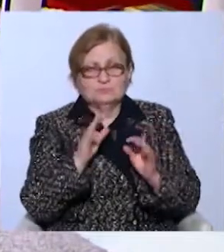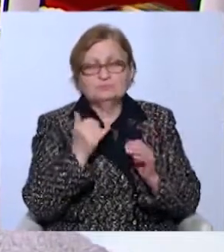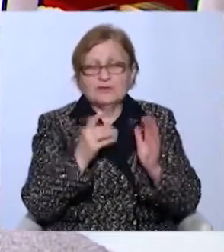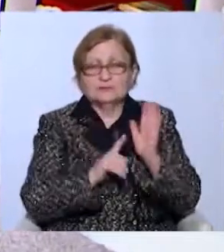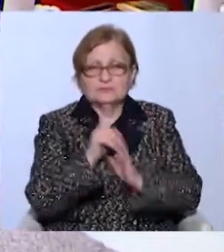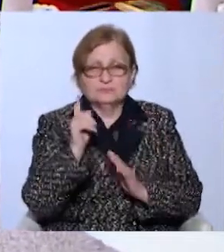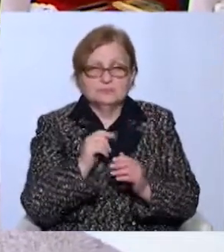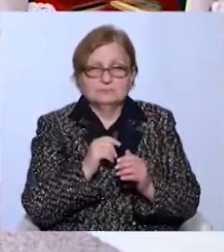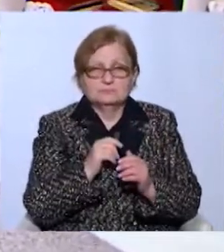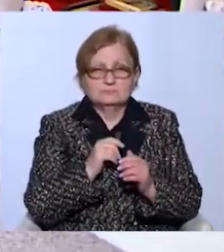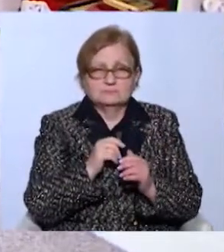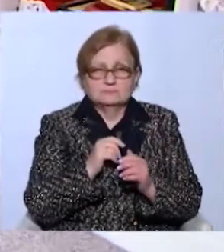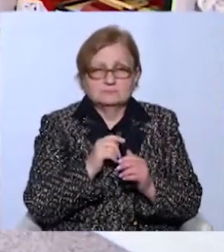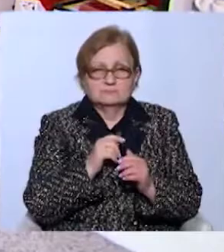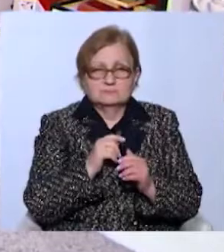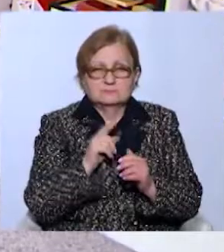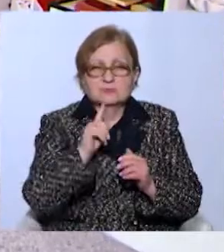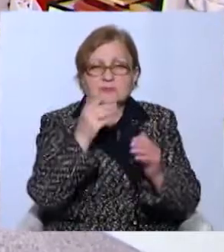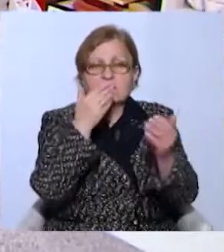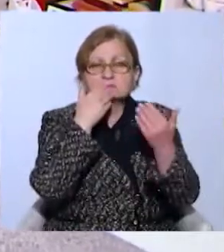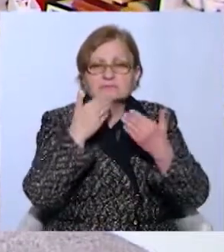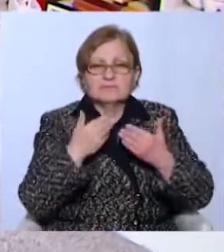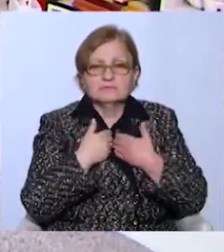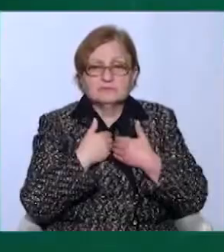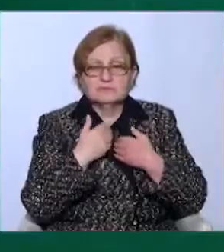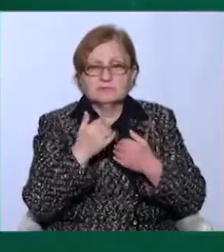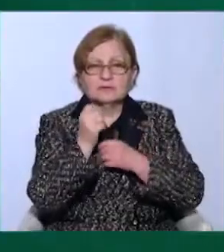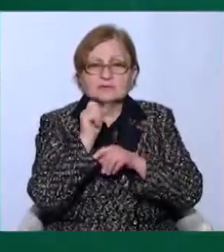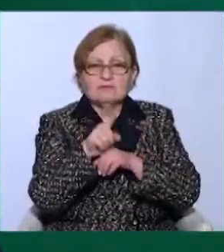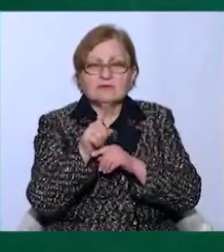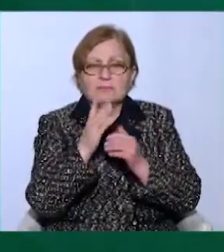uqet? Nakhot, ragul kishebiyan da, raunda radaris davaleba.